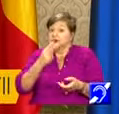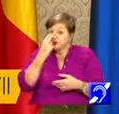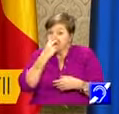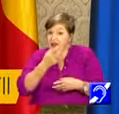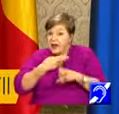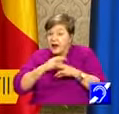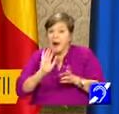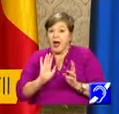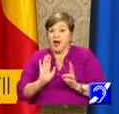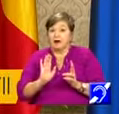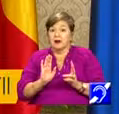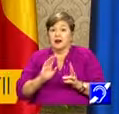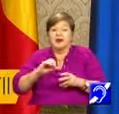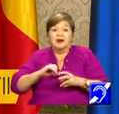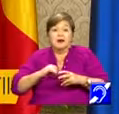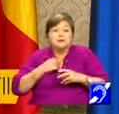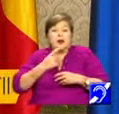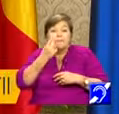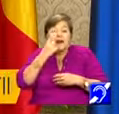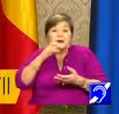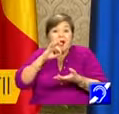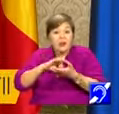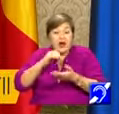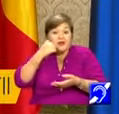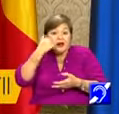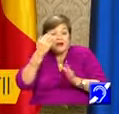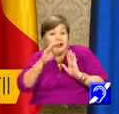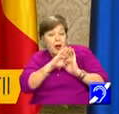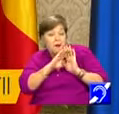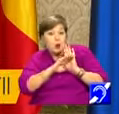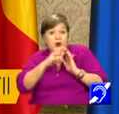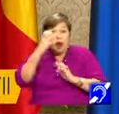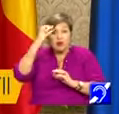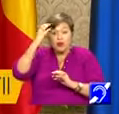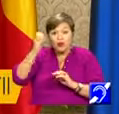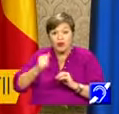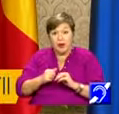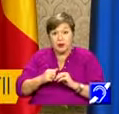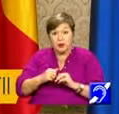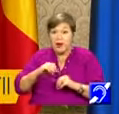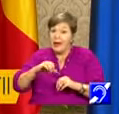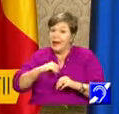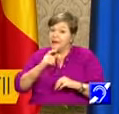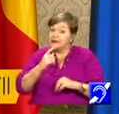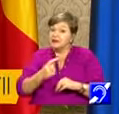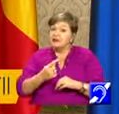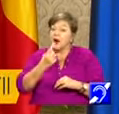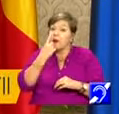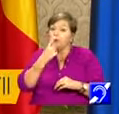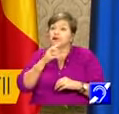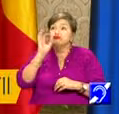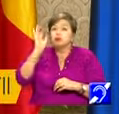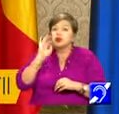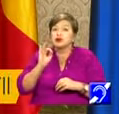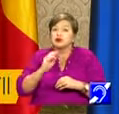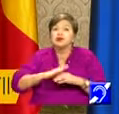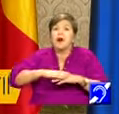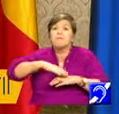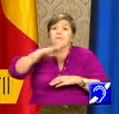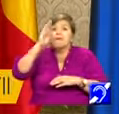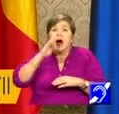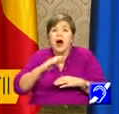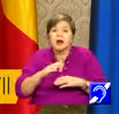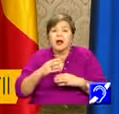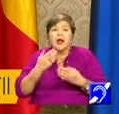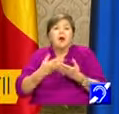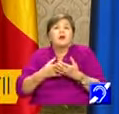că este pentru prima dată când în programul de guvernare avem un procent substanțial pentru tot ceea